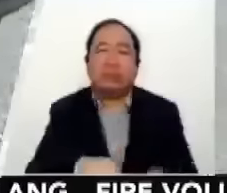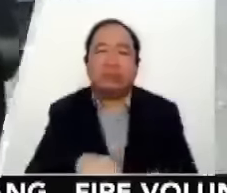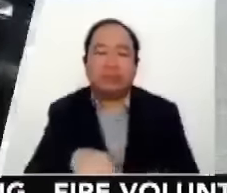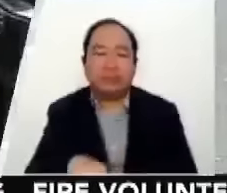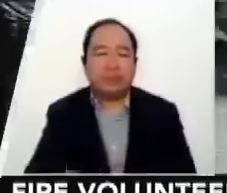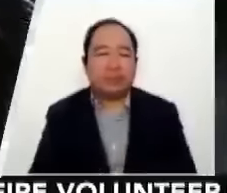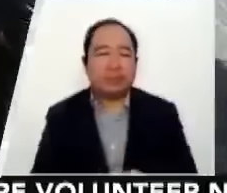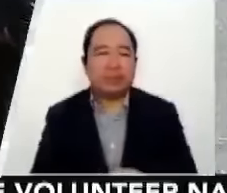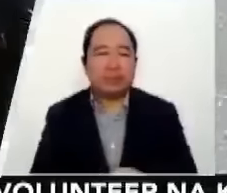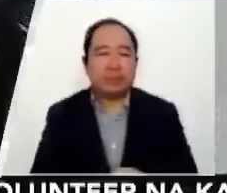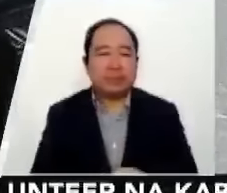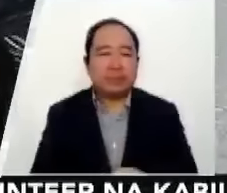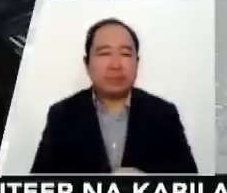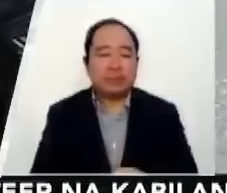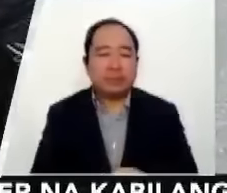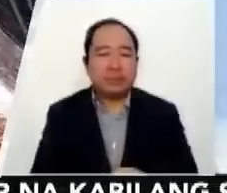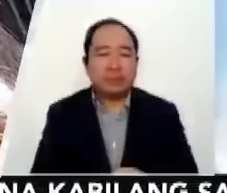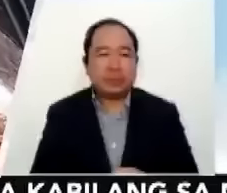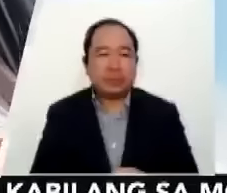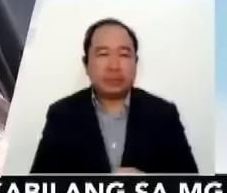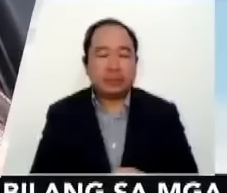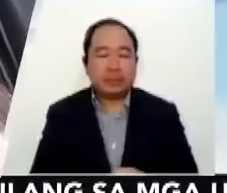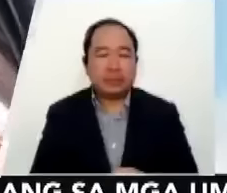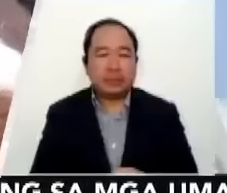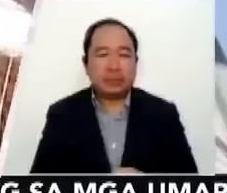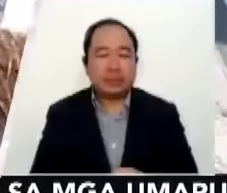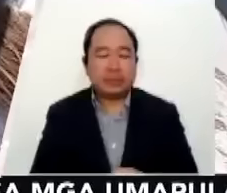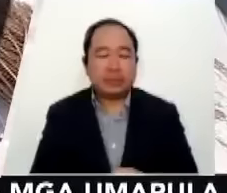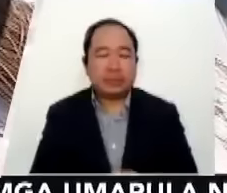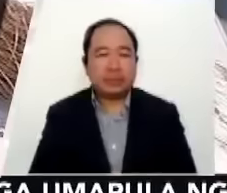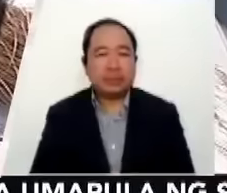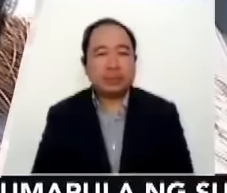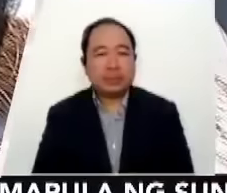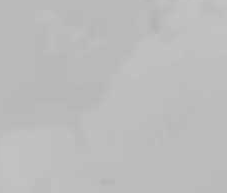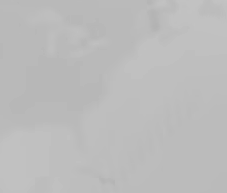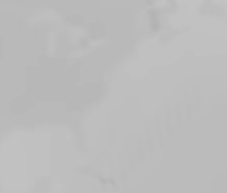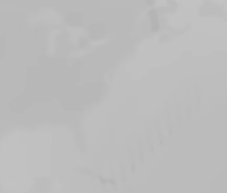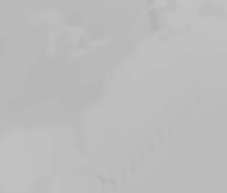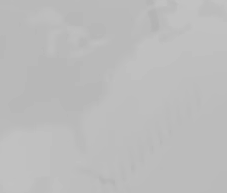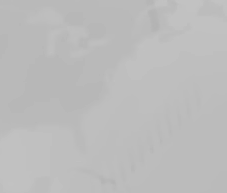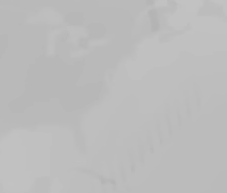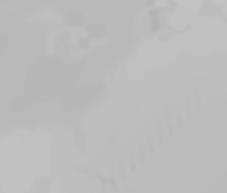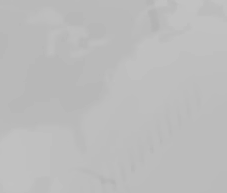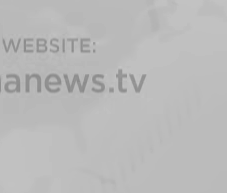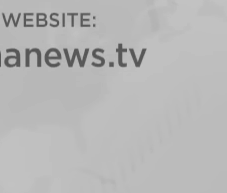News, Marisol Abdurrahman, nakatuto. 24 horas.